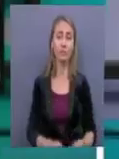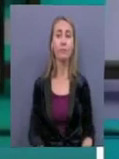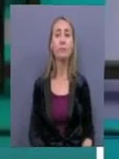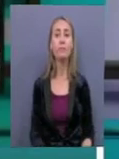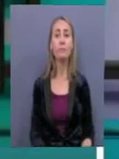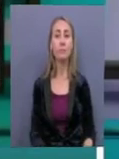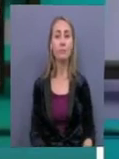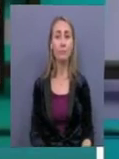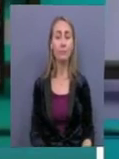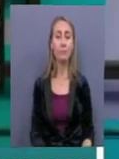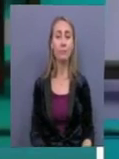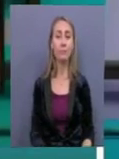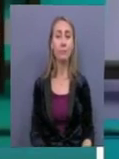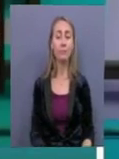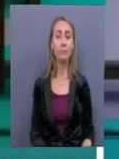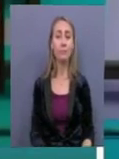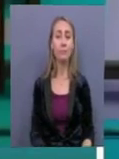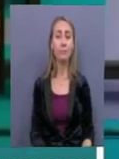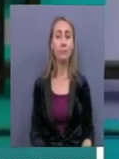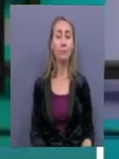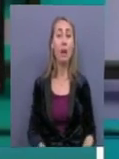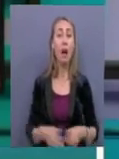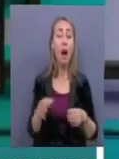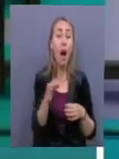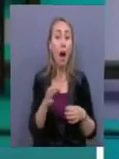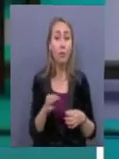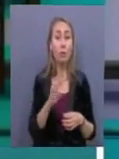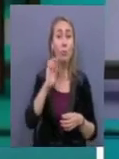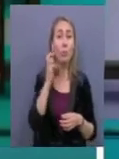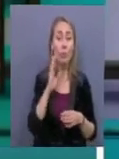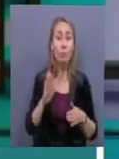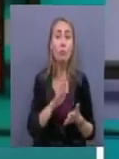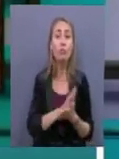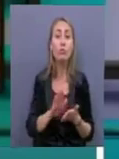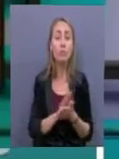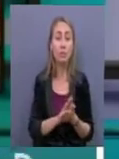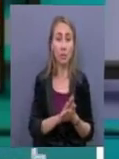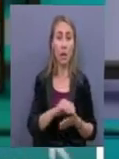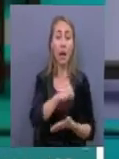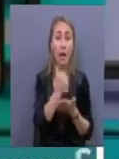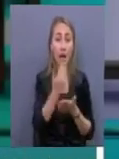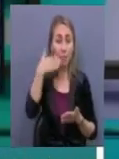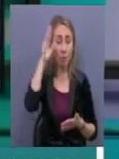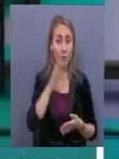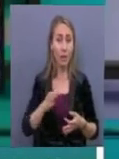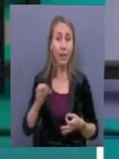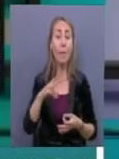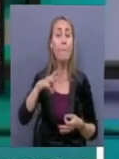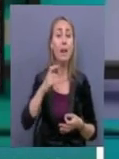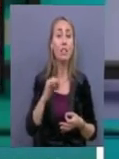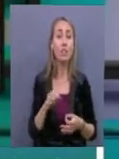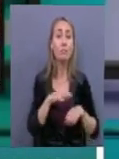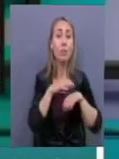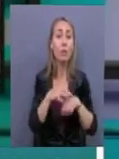Бүгінгі таңда Шучы-Бурабай курорт аймағында Бурабай және Шортан көлдерін тазарту жұмыстары қолға алынбақ. Бұл іске бүгінде шетелдік инвесторлар қызығушылық